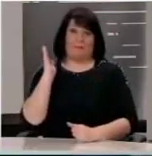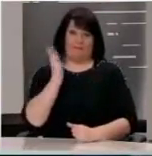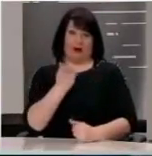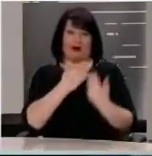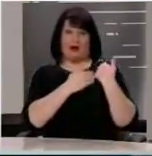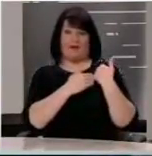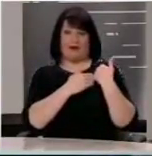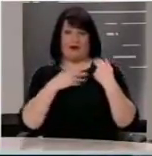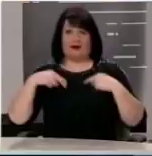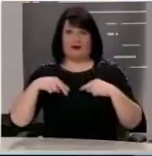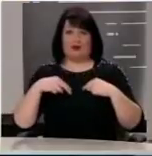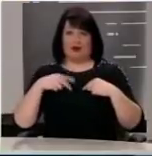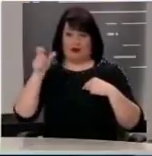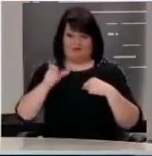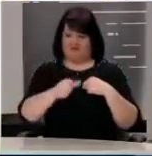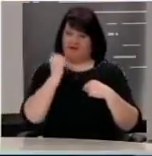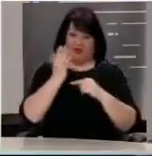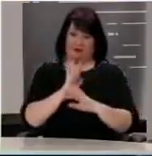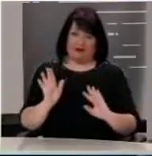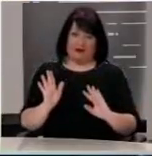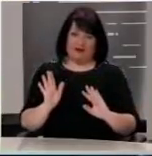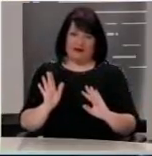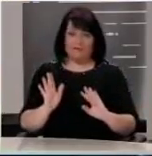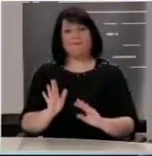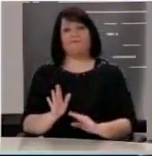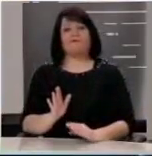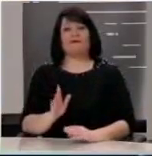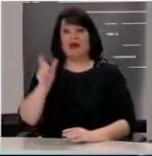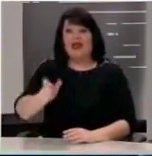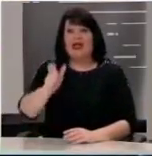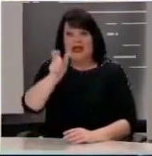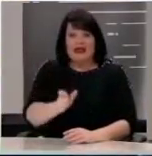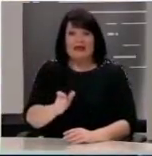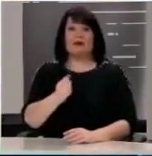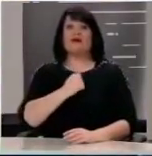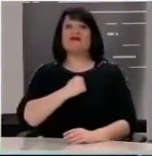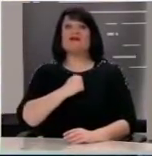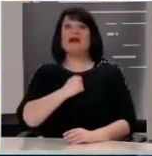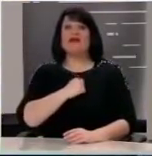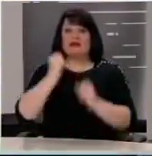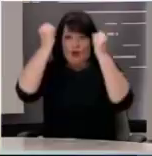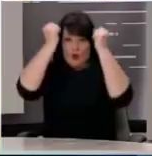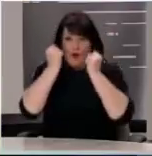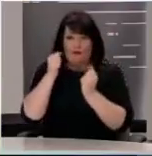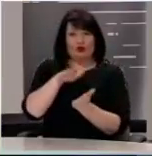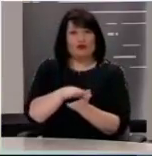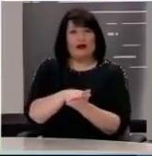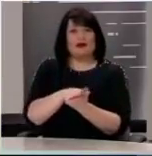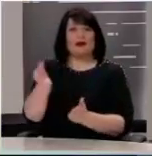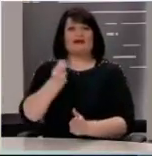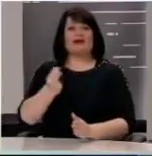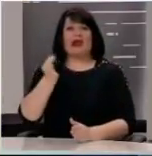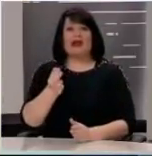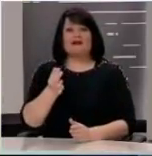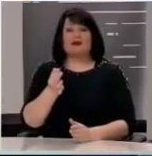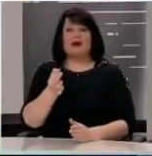υπουργών σας, ούτε εσείς οι ίδιοι δεν τα πιστεύετε. Εσείς οι ίδιοι οι οποίοι θεωρείτε, για παράδειγμα, κουκουλοφόρους μάρτυρες,